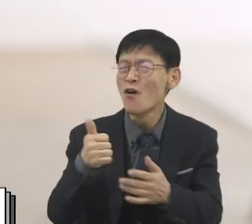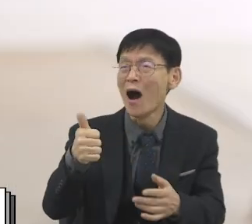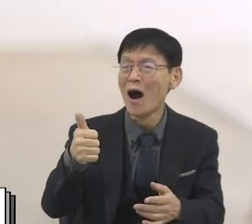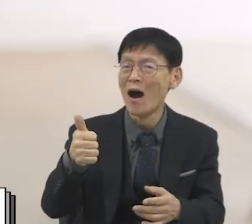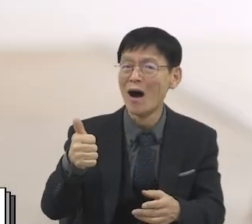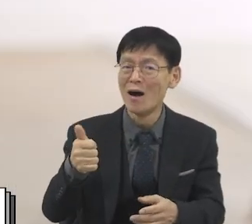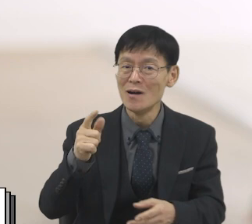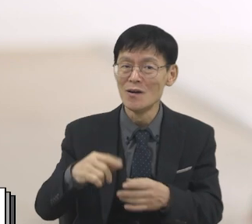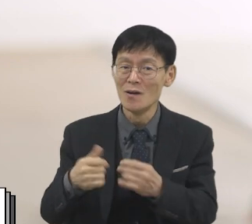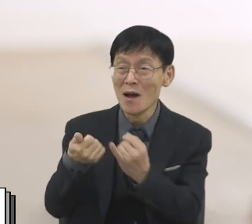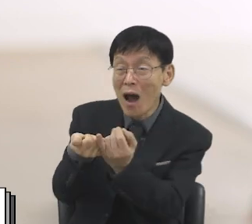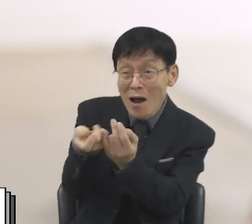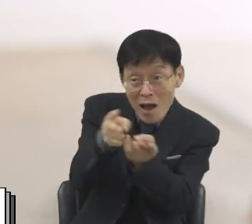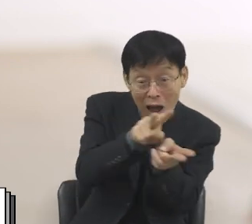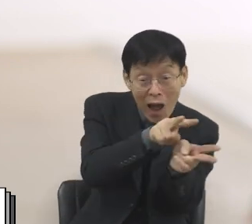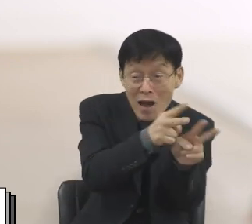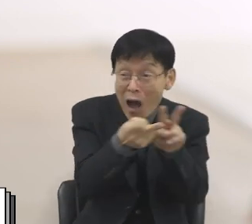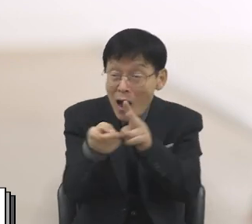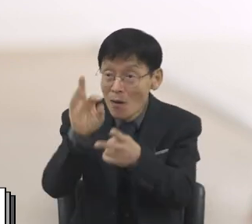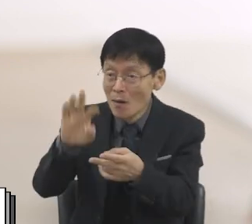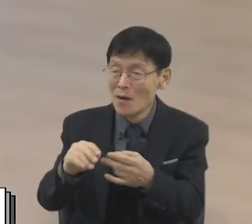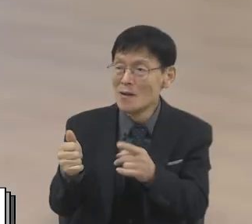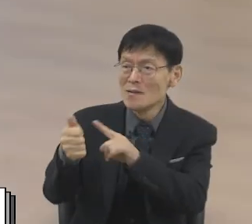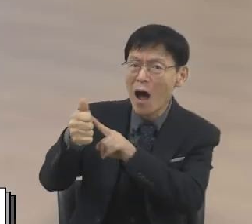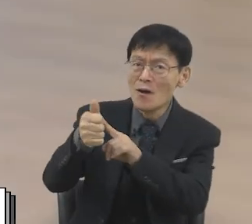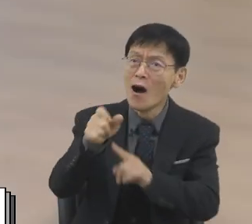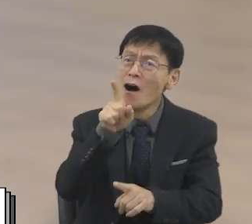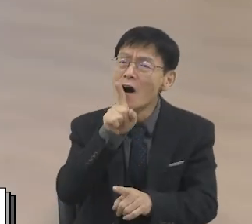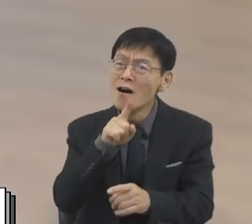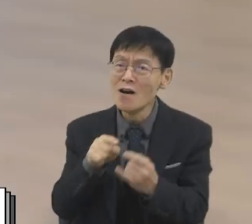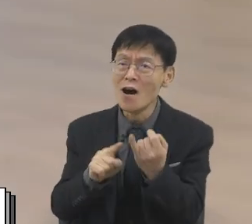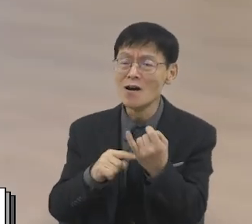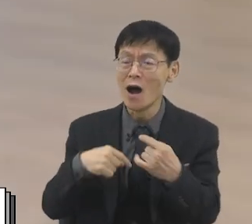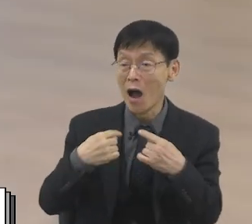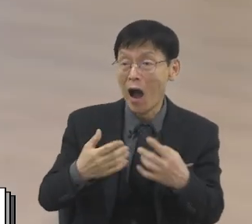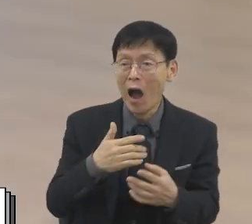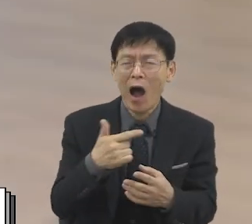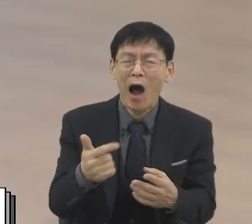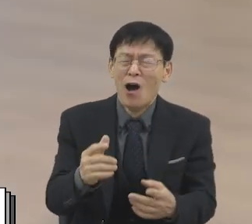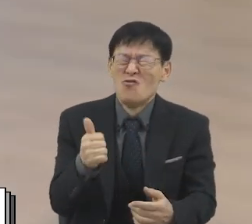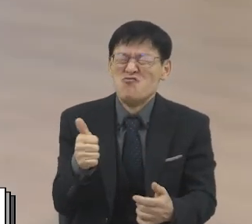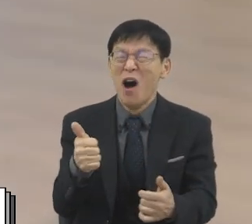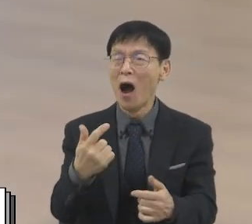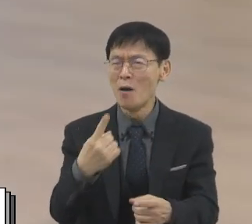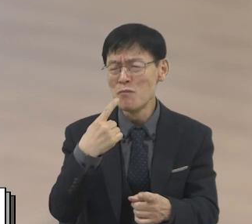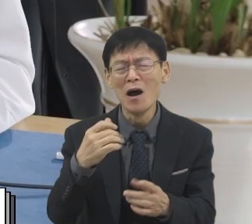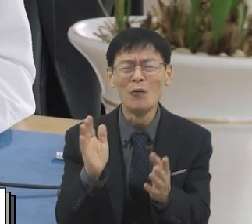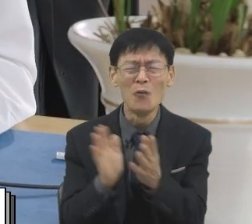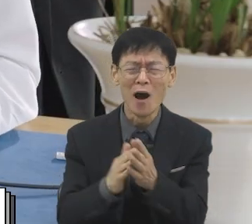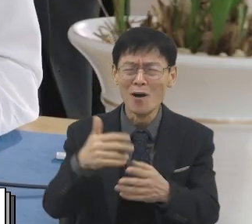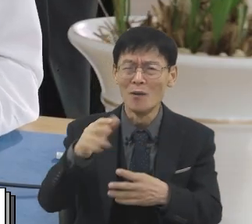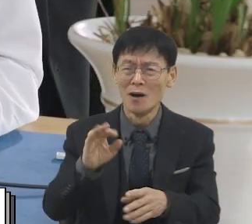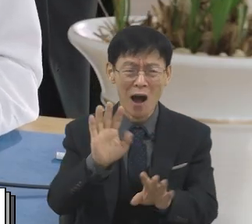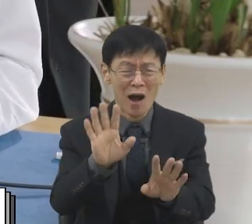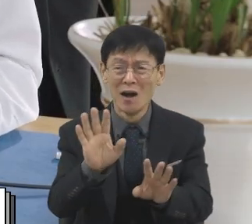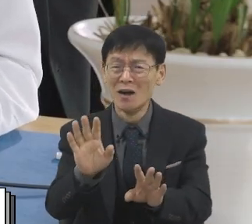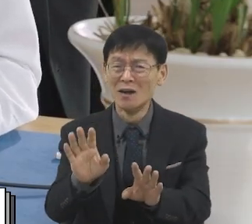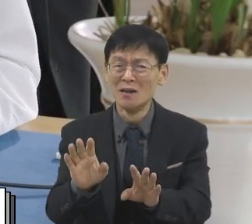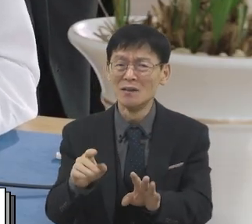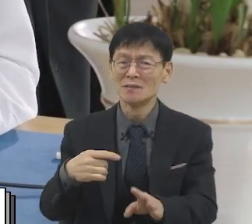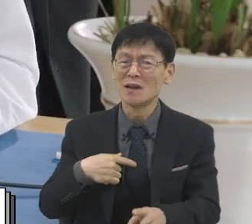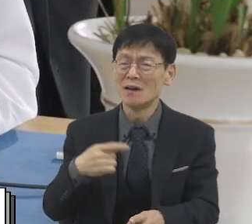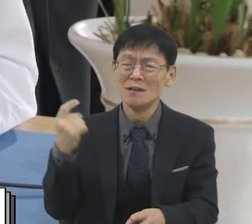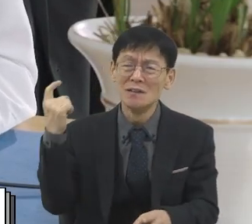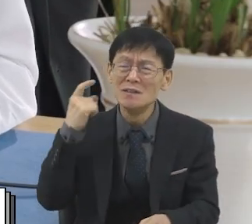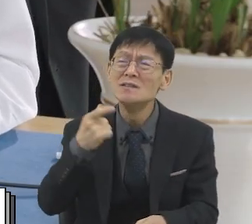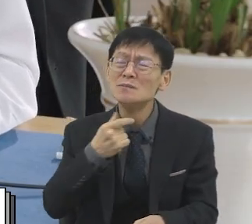장면이었는데 그 둘이 침대에서 막 뒹구는데 남자 엉덩이하고 뭐 여자 가슴하고 완전 죽이더라고. 진짜. 팀장님,